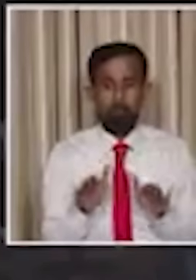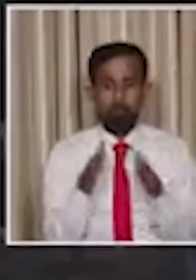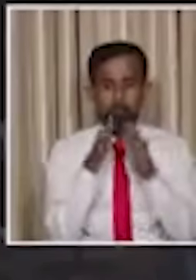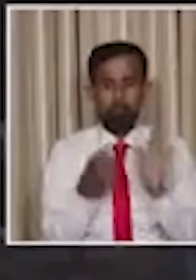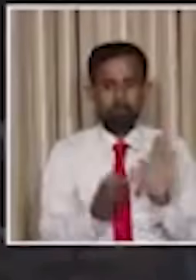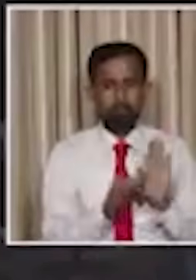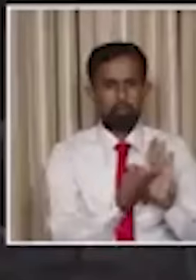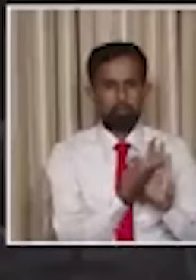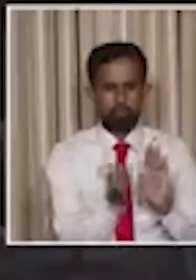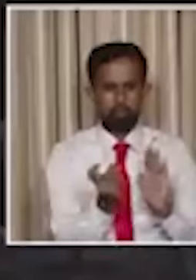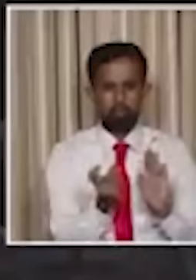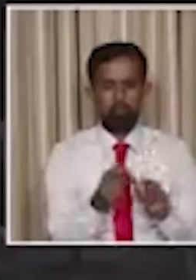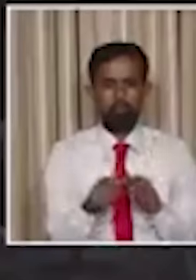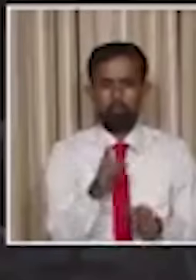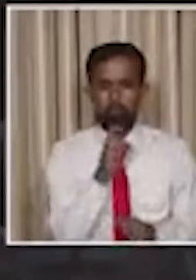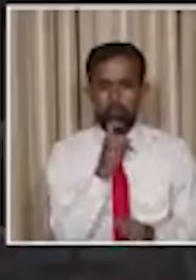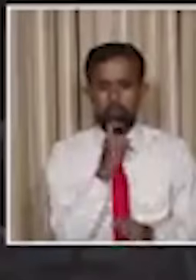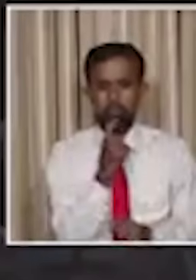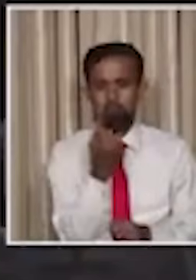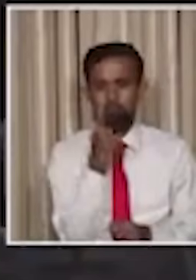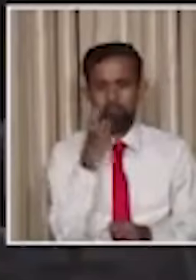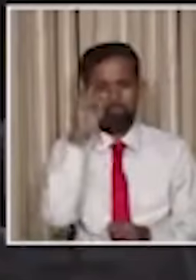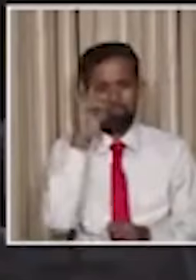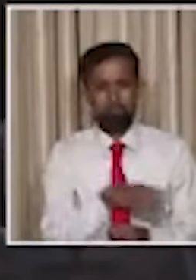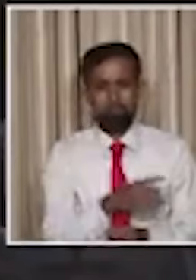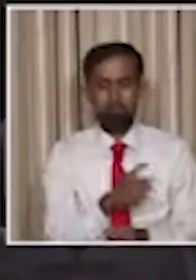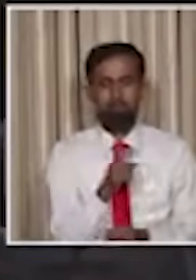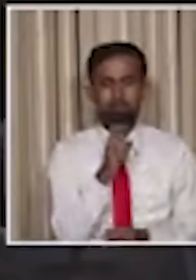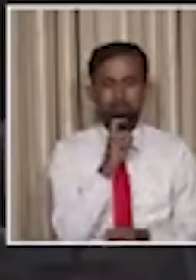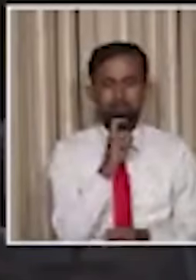நீதிமன்றத்தினுடைய உத்தரவை மீறி அமைக்கப்பட்டதாக நீதிமன்றம்